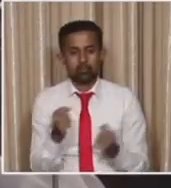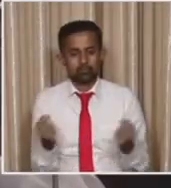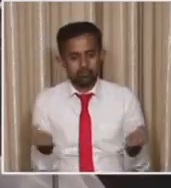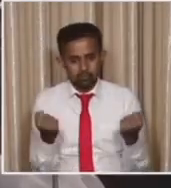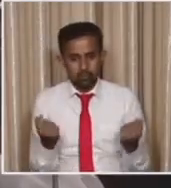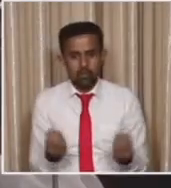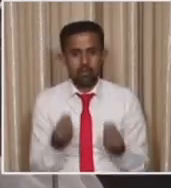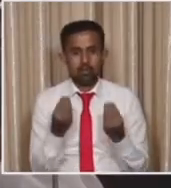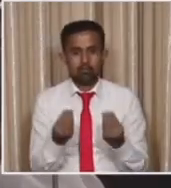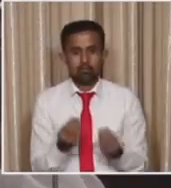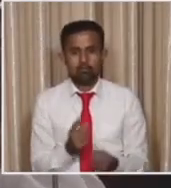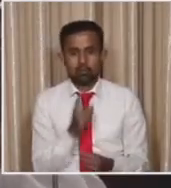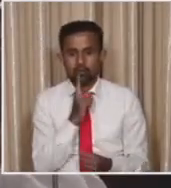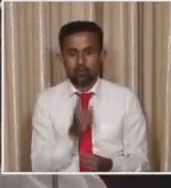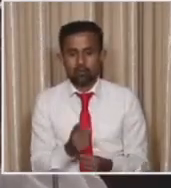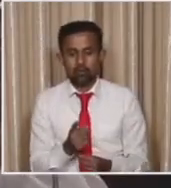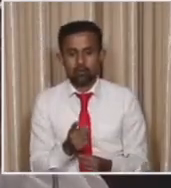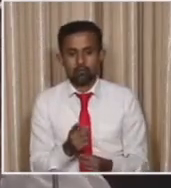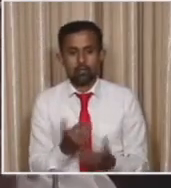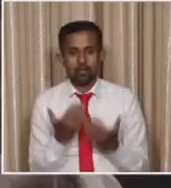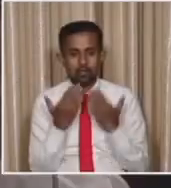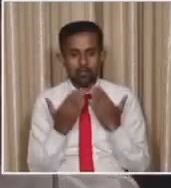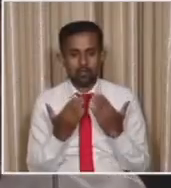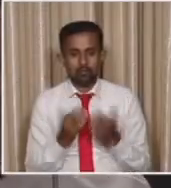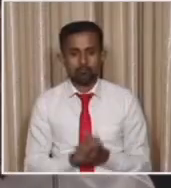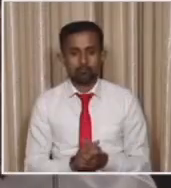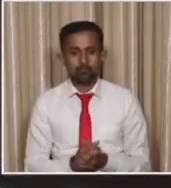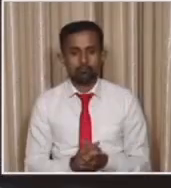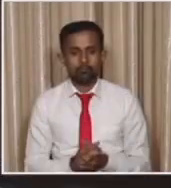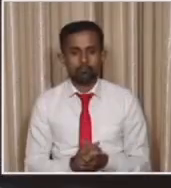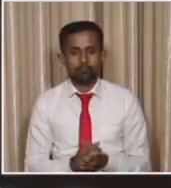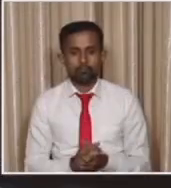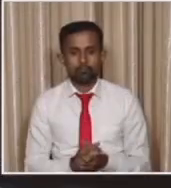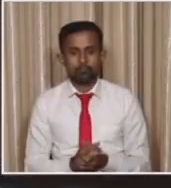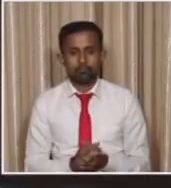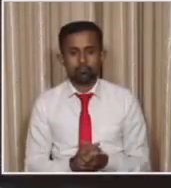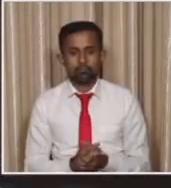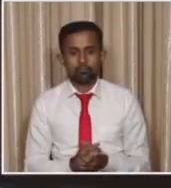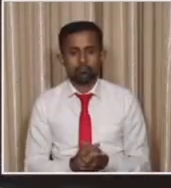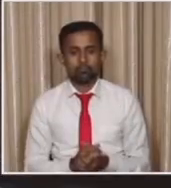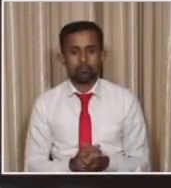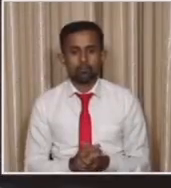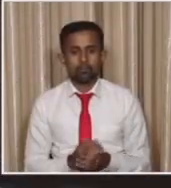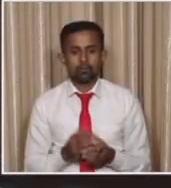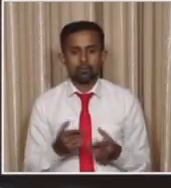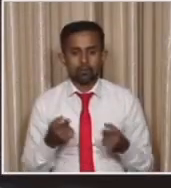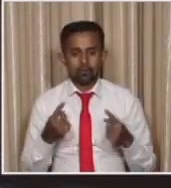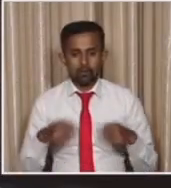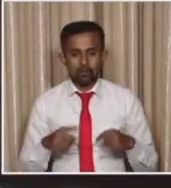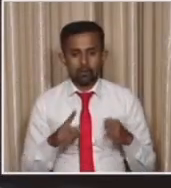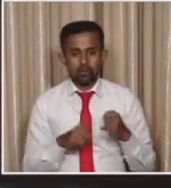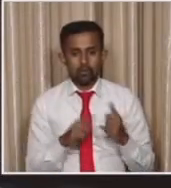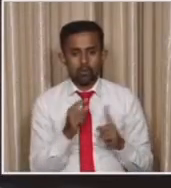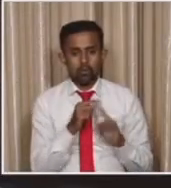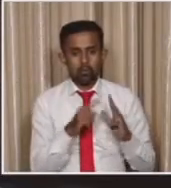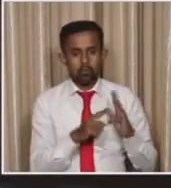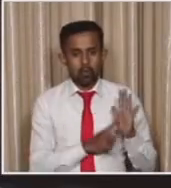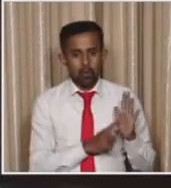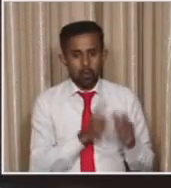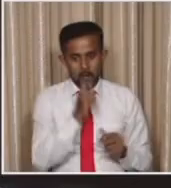ලැබෙන්න කියලා මම විශේෂයෙන්ම ප්‍රාර්ථනා කරනවා. බොහොම ස්තුතියි. බොහොම ස්තුතියි. මීළඟට